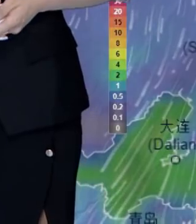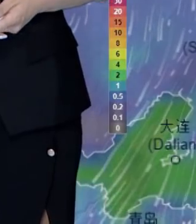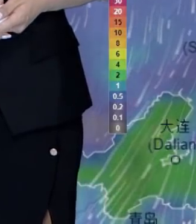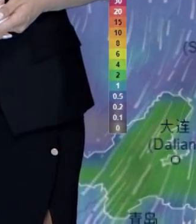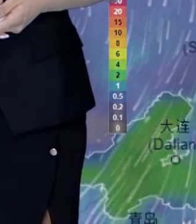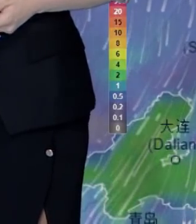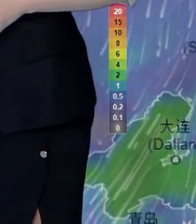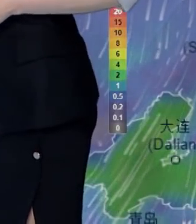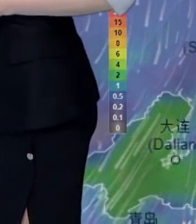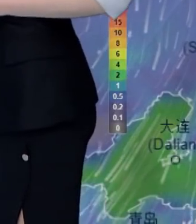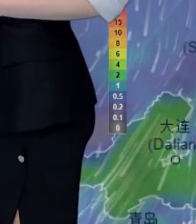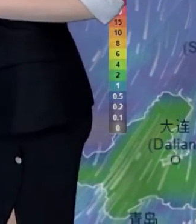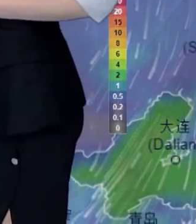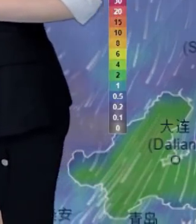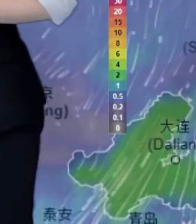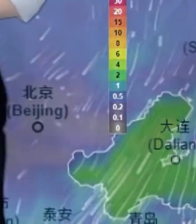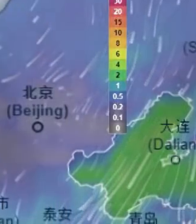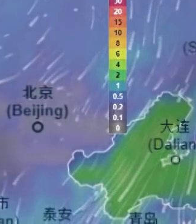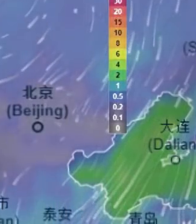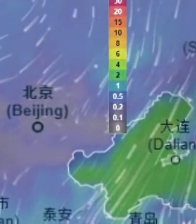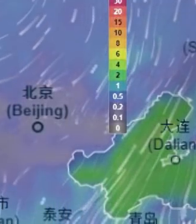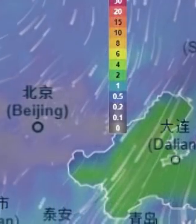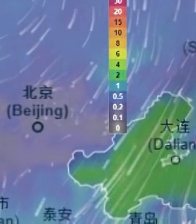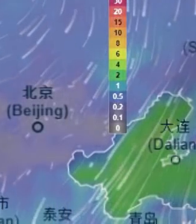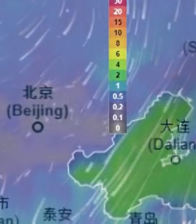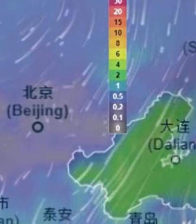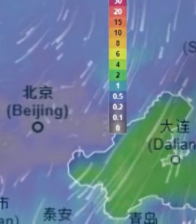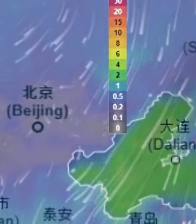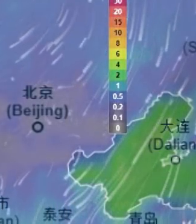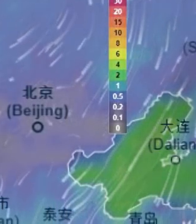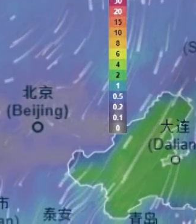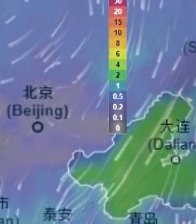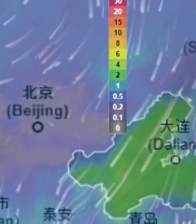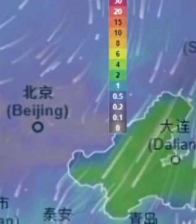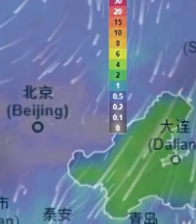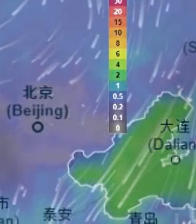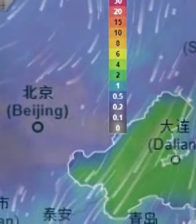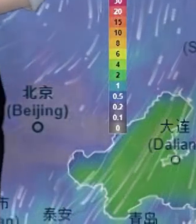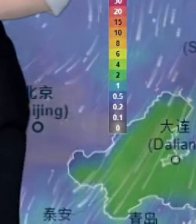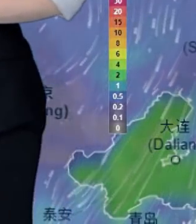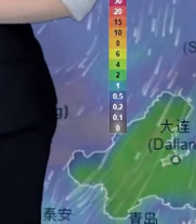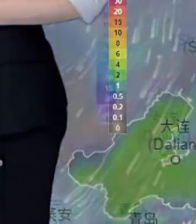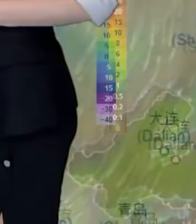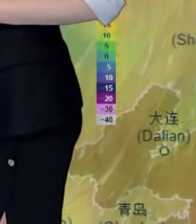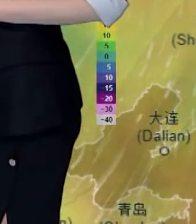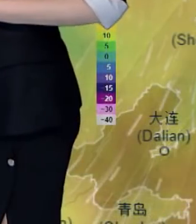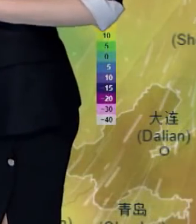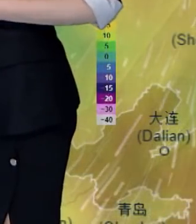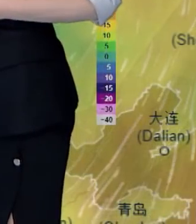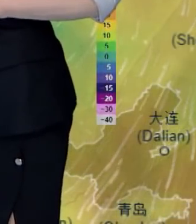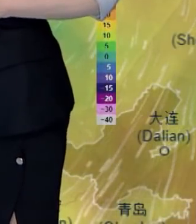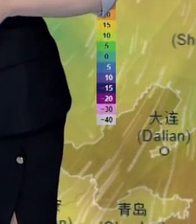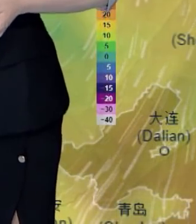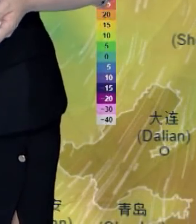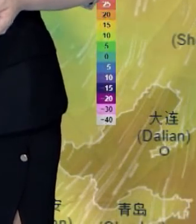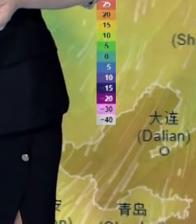тогтун сэтгэлж байгаа хэдий ч. За Алтайн салбар уулсаараа салх секундэд 12-аас 14 метр хүрч ширүүлсэн. Агаарын температурын хувьд бол гоён бус